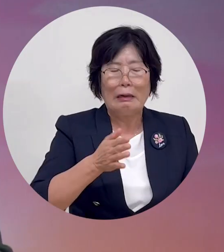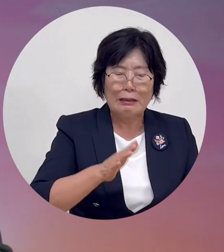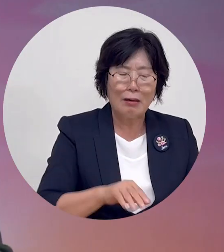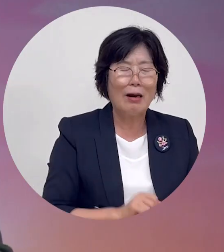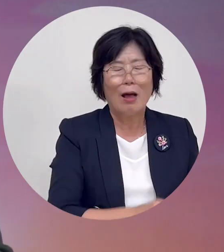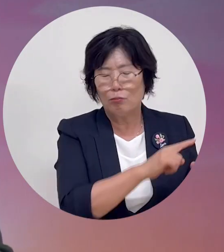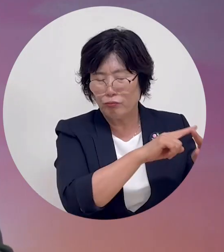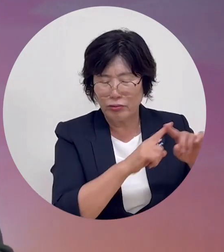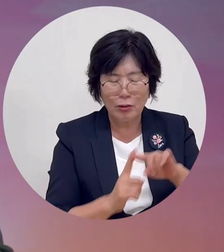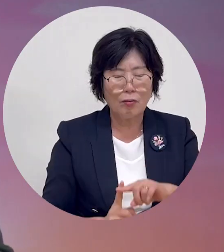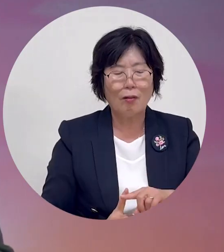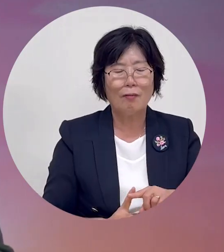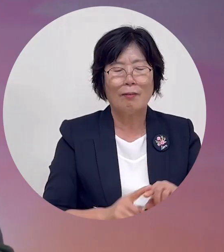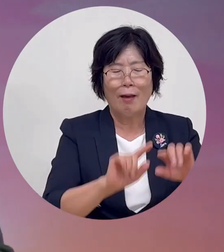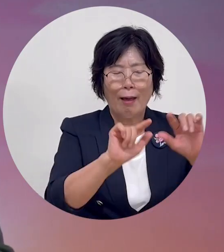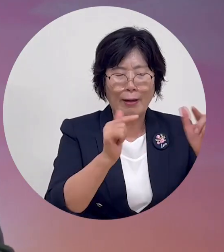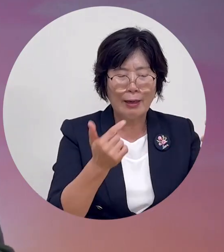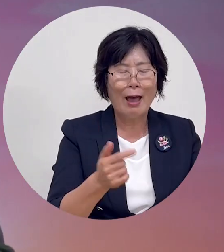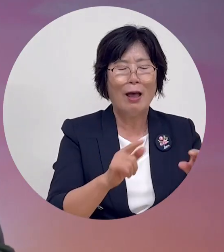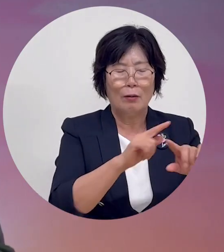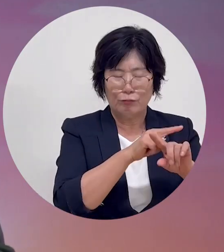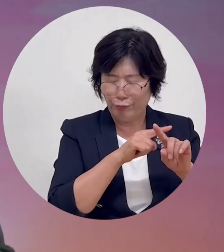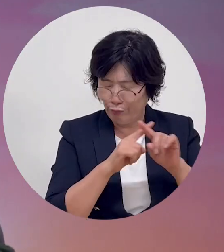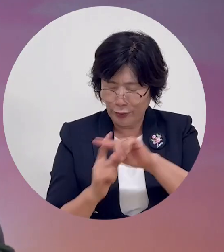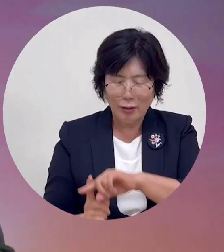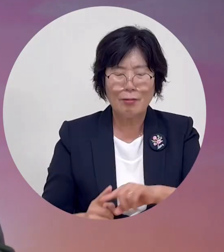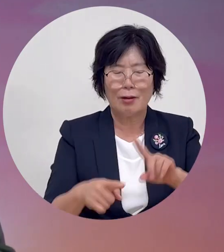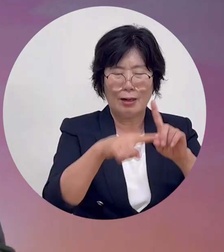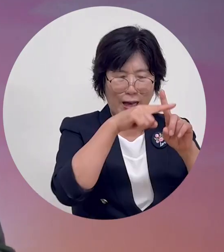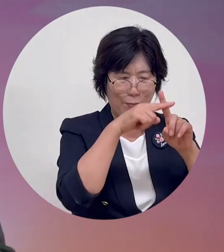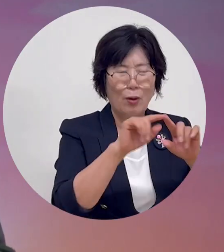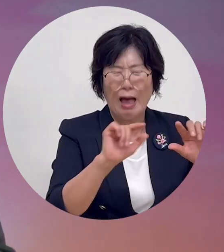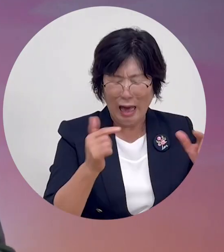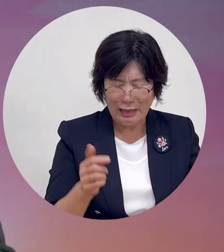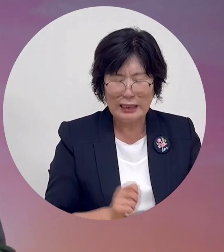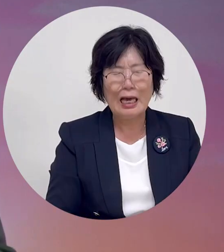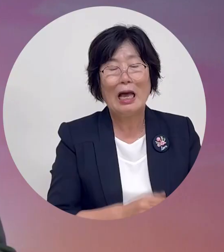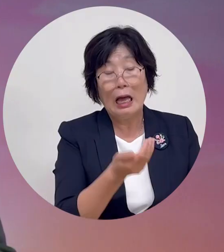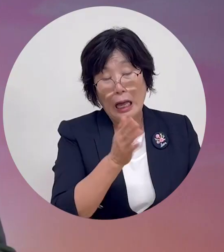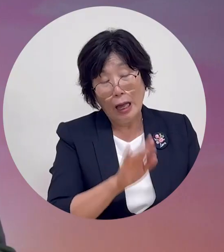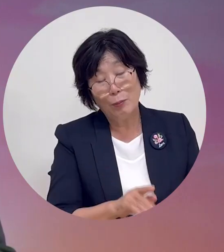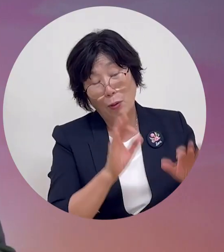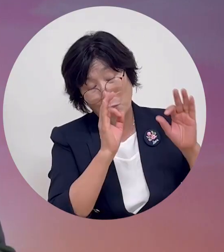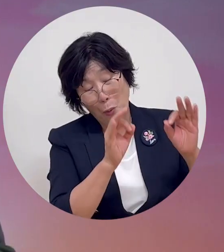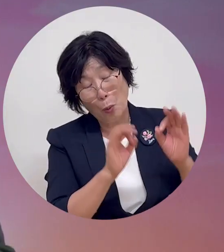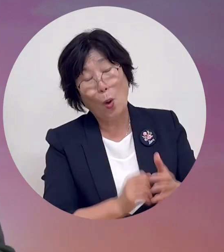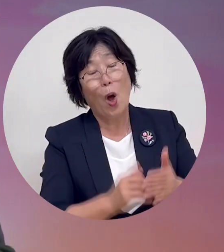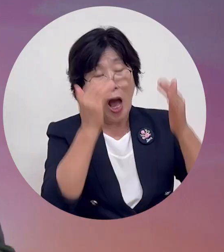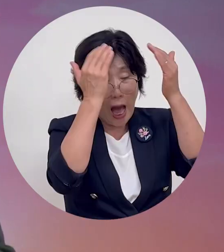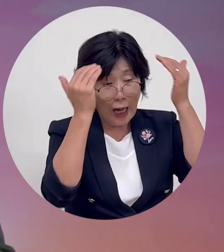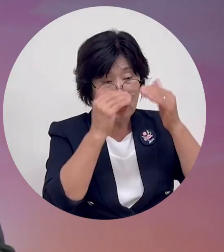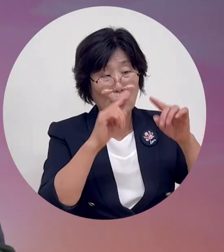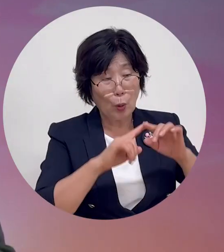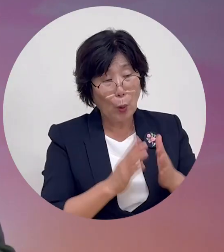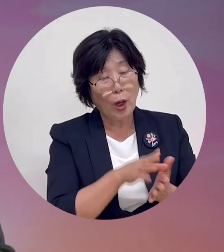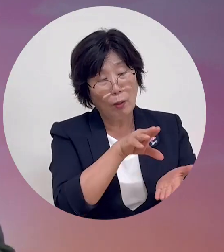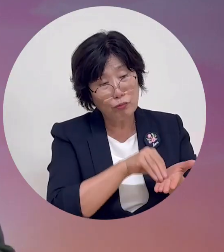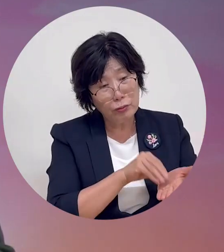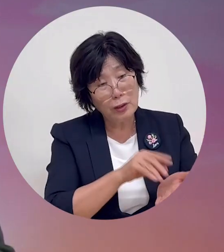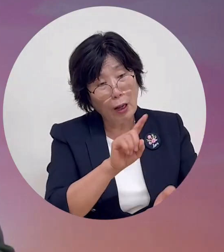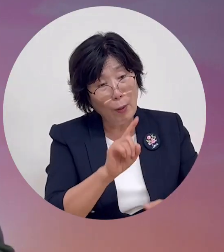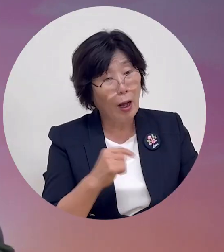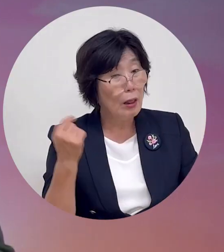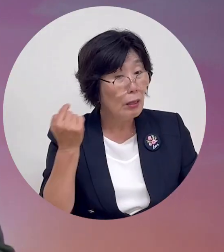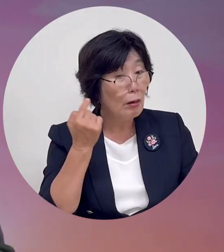무턱대고 그냥 다 가위표를 치면 안 되겠죠. 뭐가 한국교회가 문제인가라는 것을 알